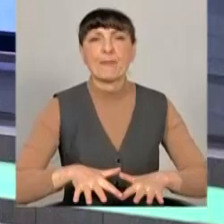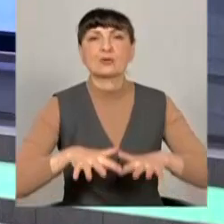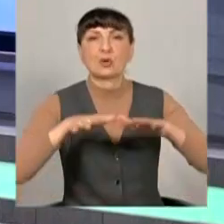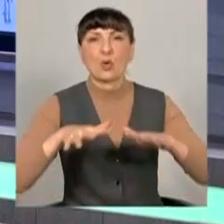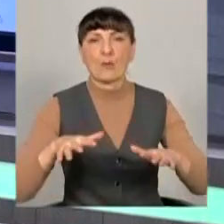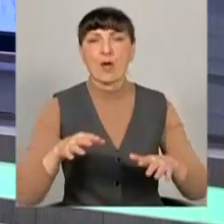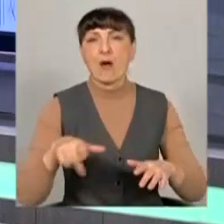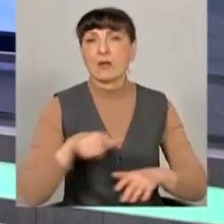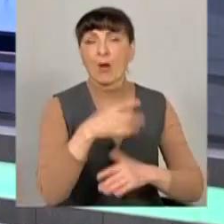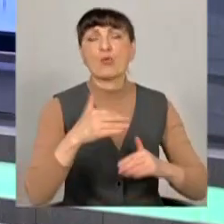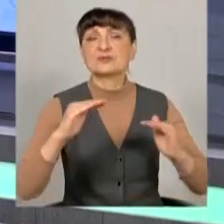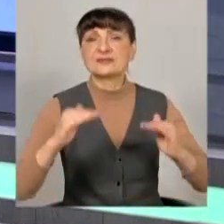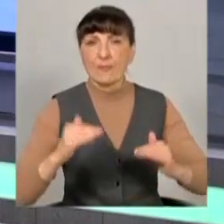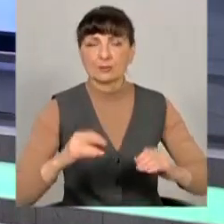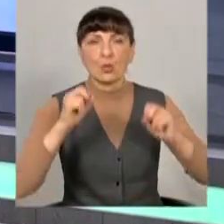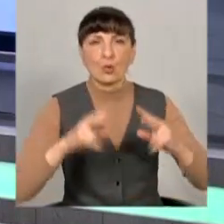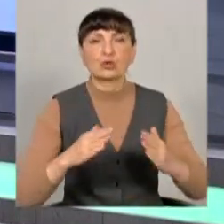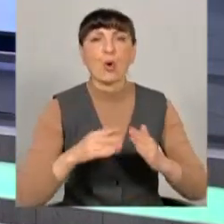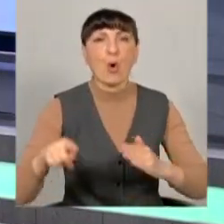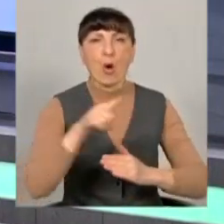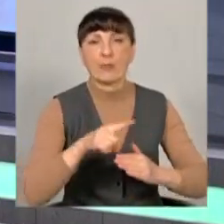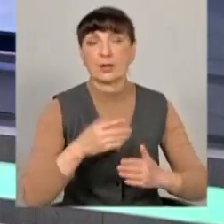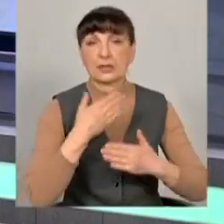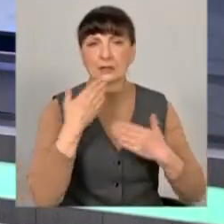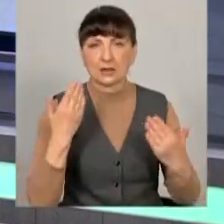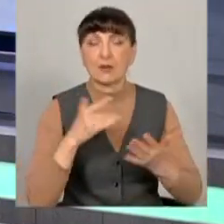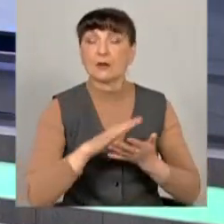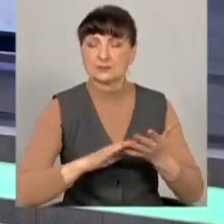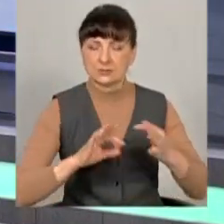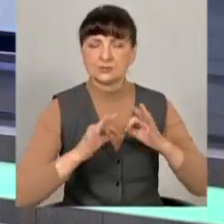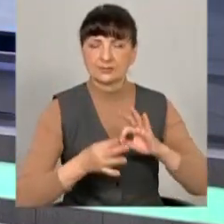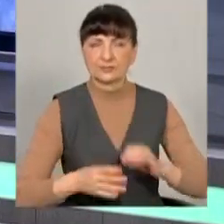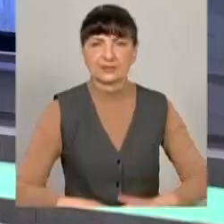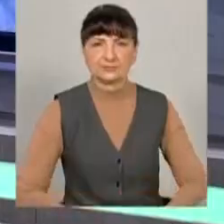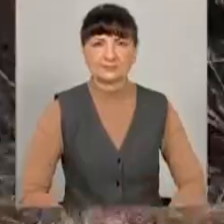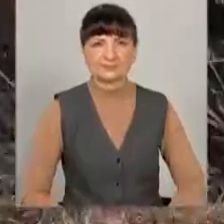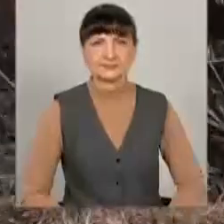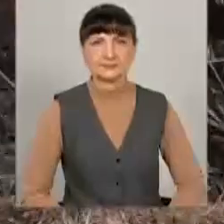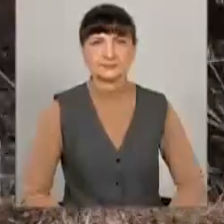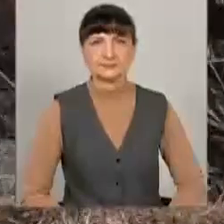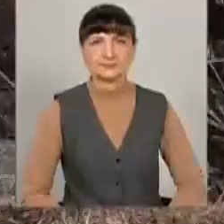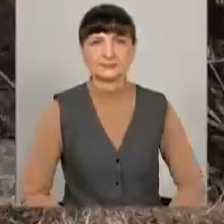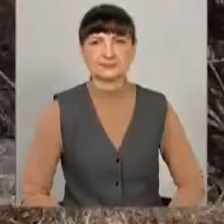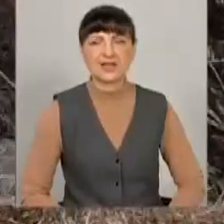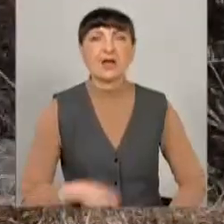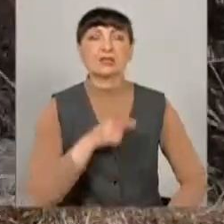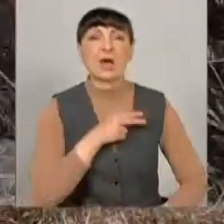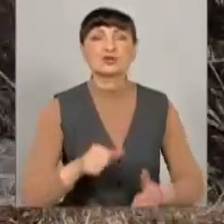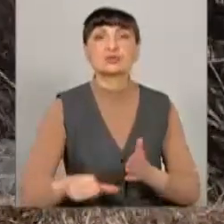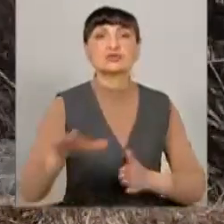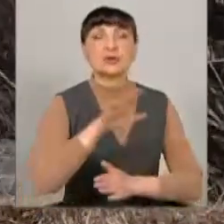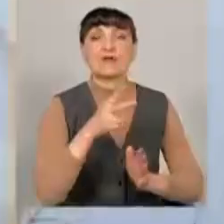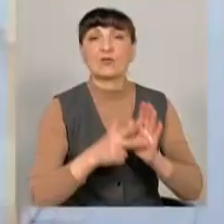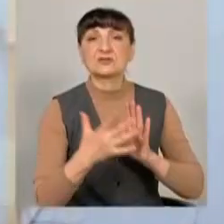реки идет на спад и угрозы жилым домам нет. Нургулялина следит за ситуацией. Дачный участок